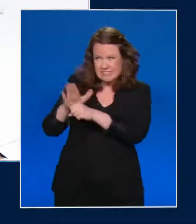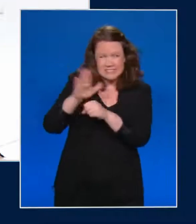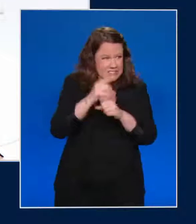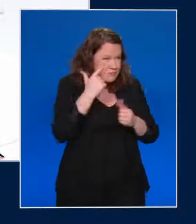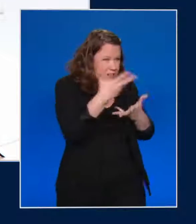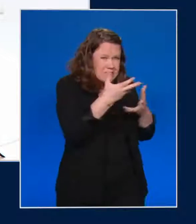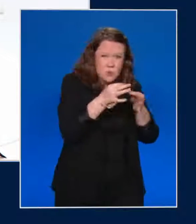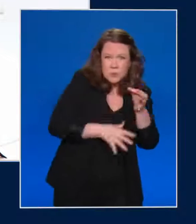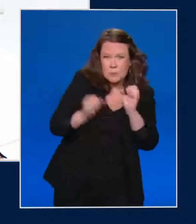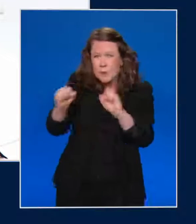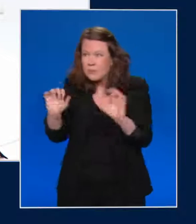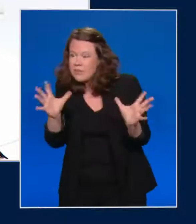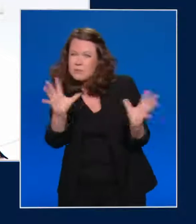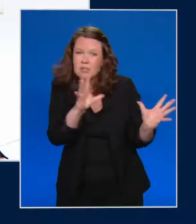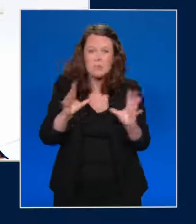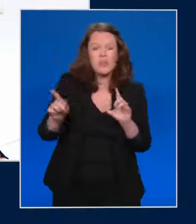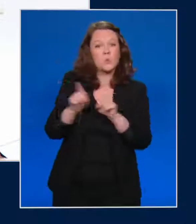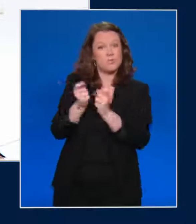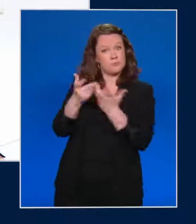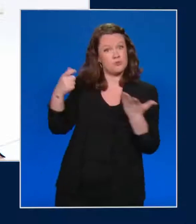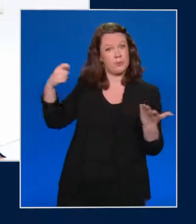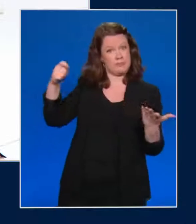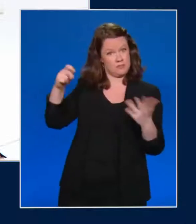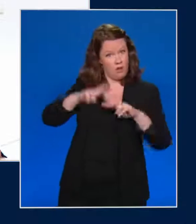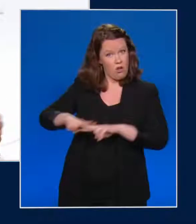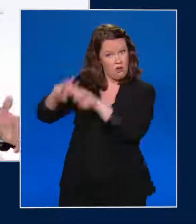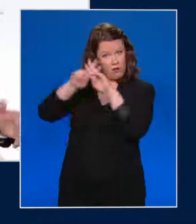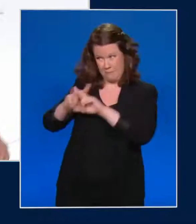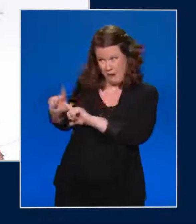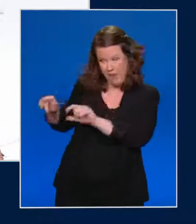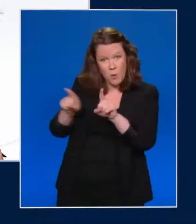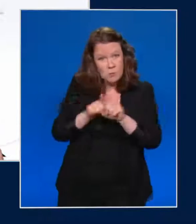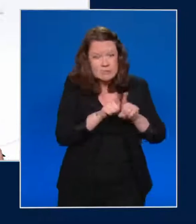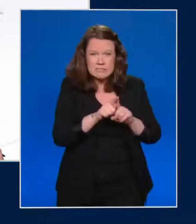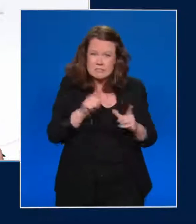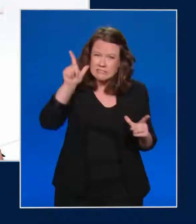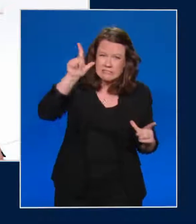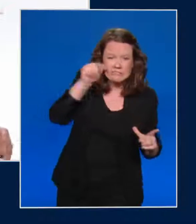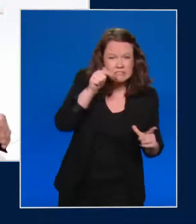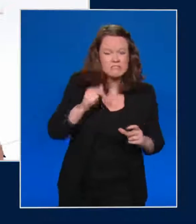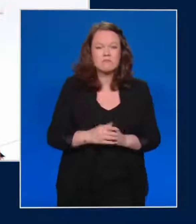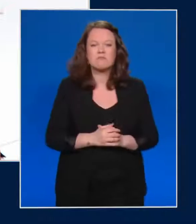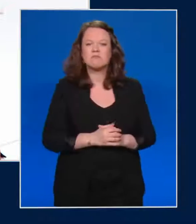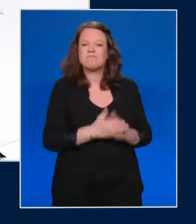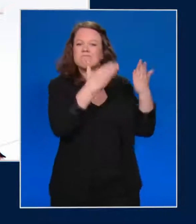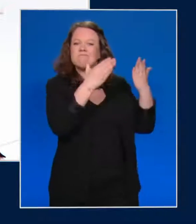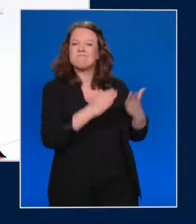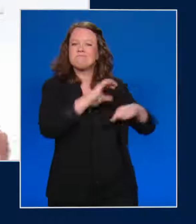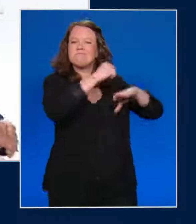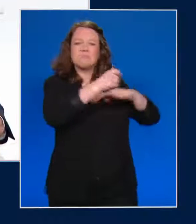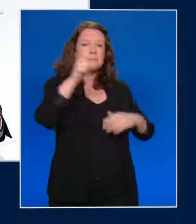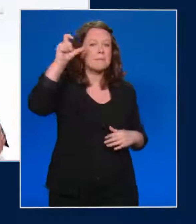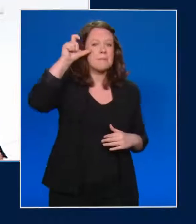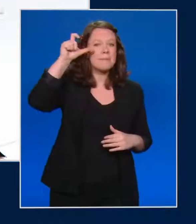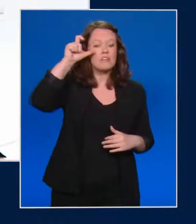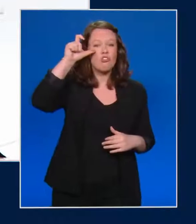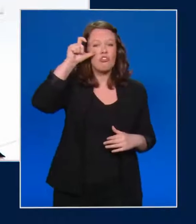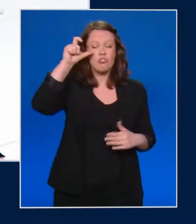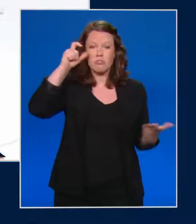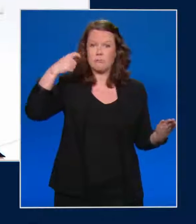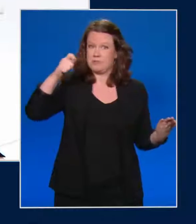européens ont d'ailleurs accompagner cet effort le président des états unis d'amérique à manifester quant à lui sa disponibilité pour